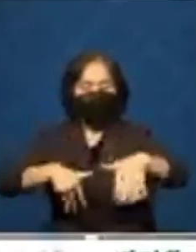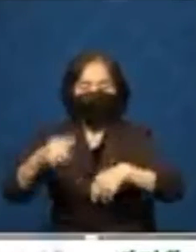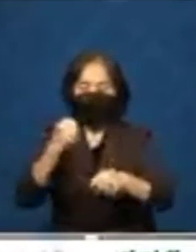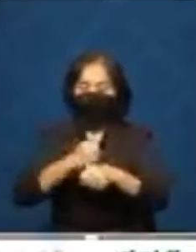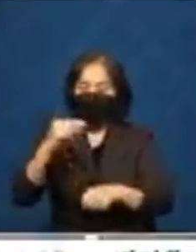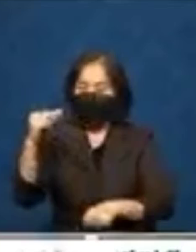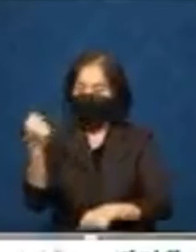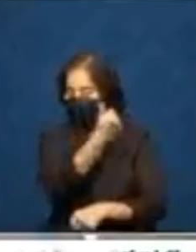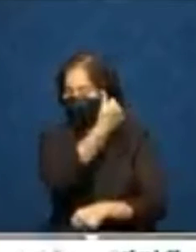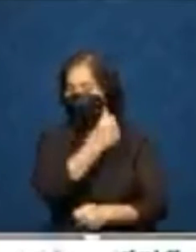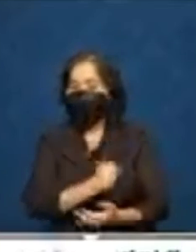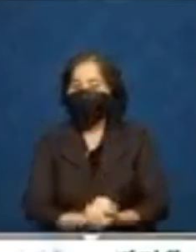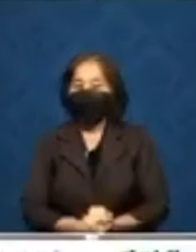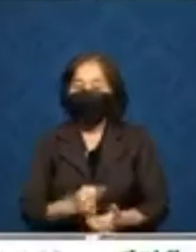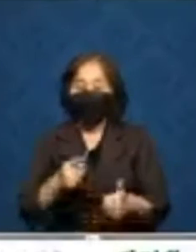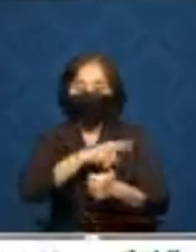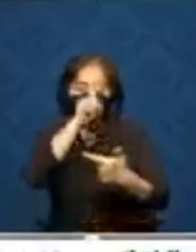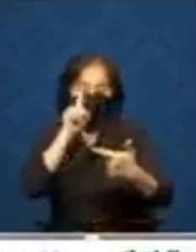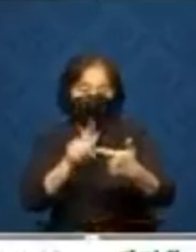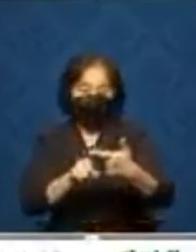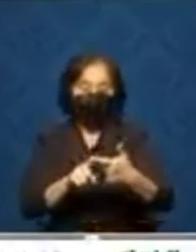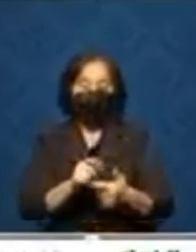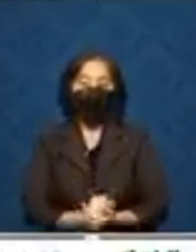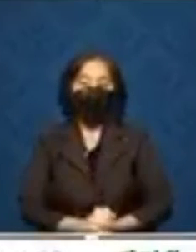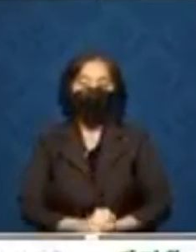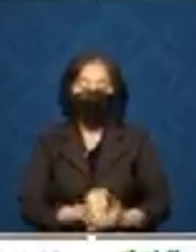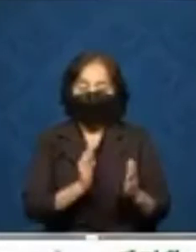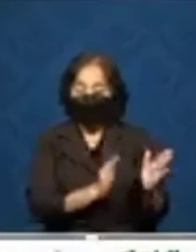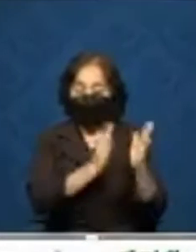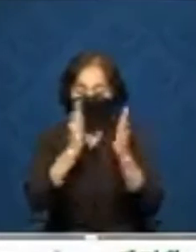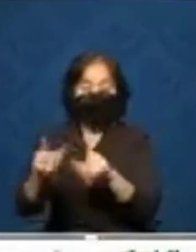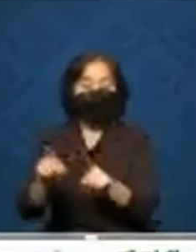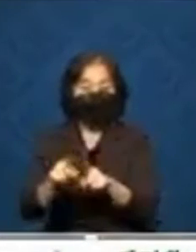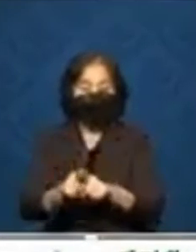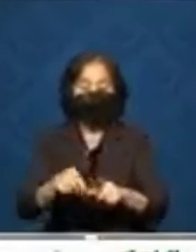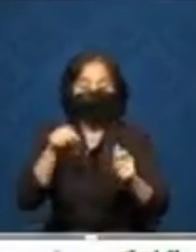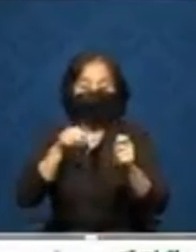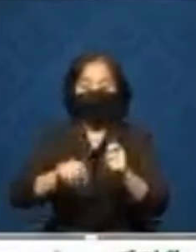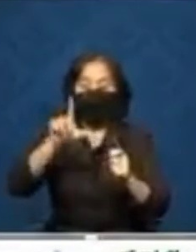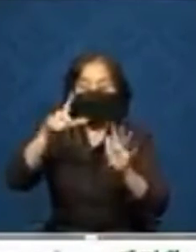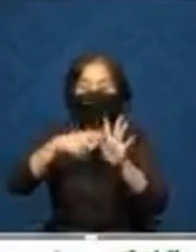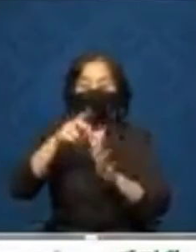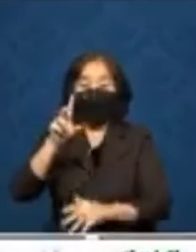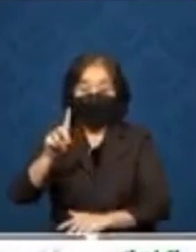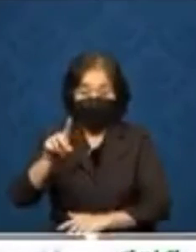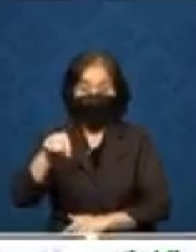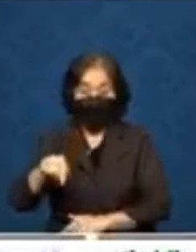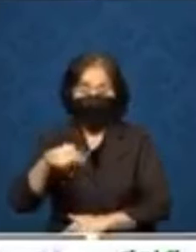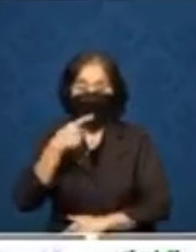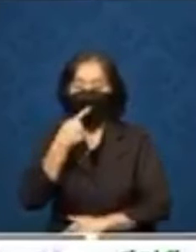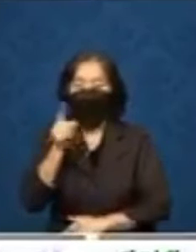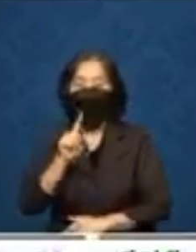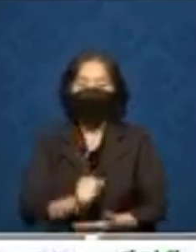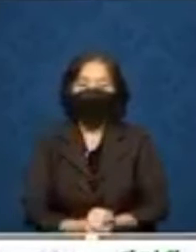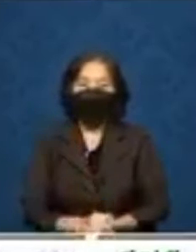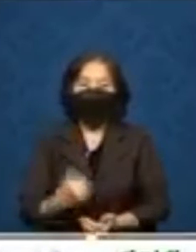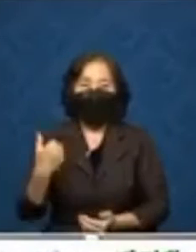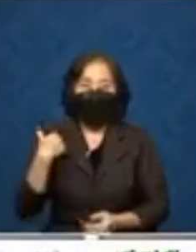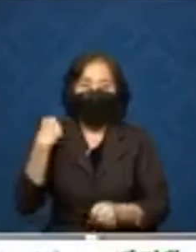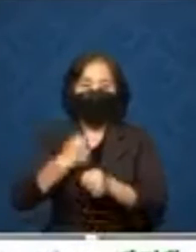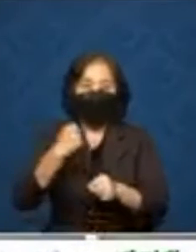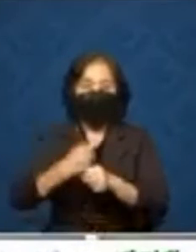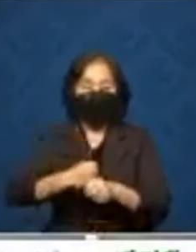ยค่ะในเรื่องที่2นะคะเช่นเดียวกันค่ะสำนักงานเขตลาดกระบังกรุงเทพมหานครนะคะได้โปรดเข้าซ่อมแซมถ